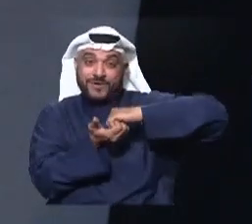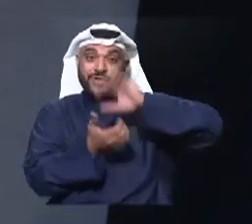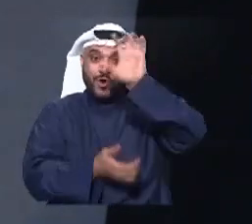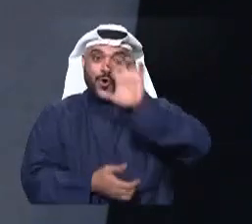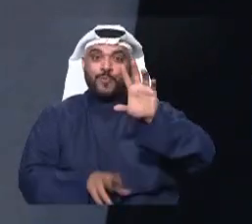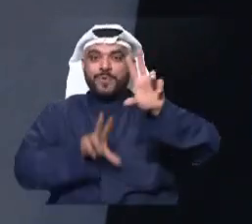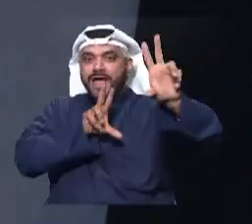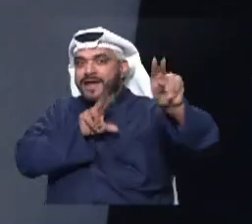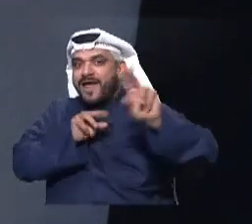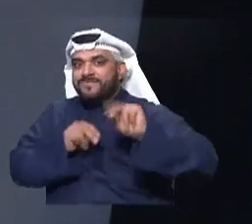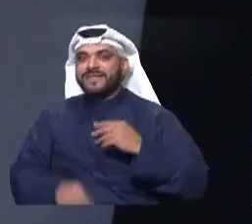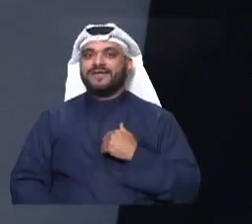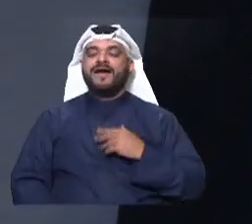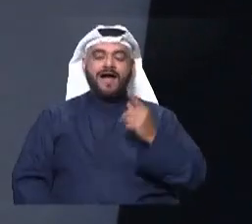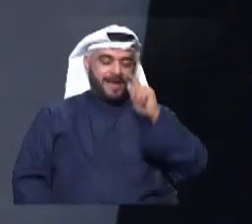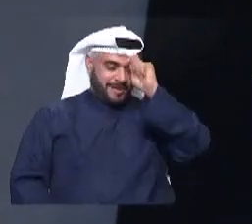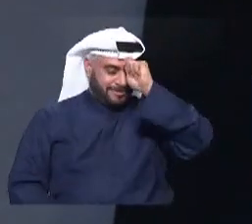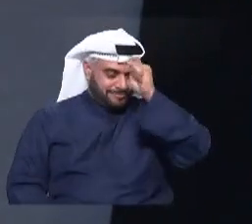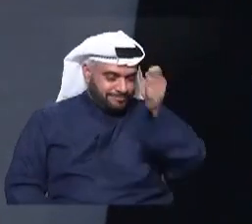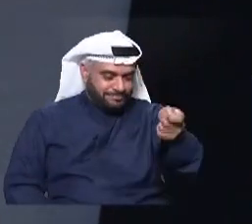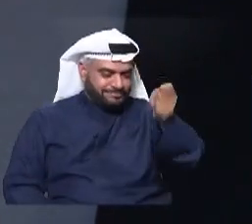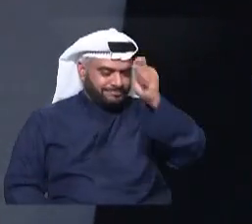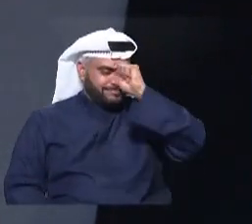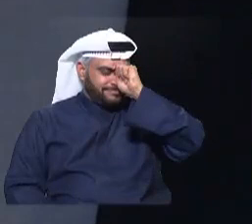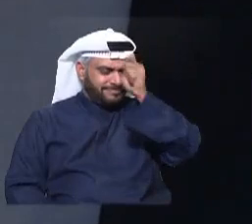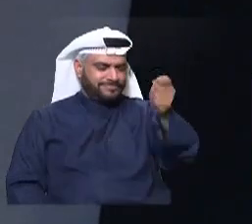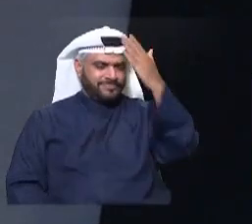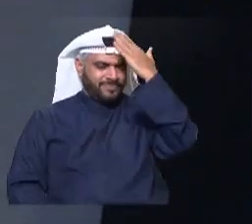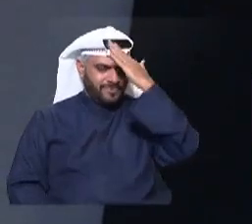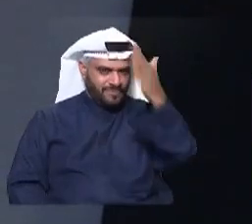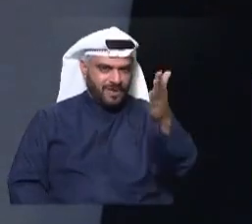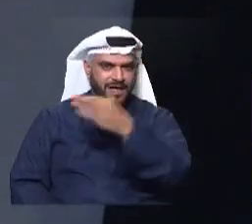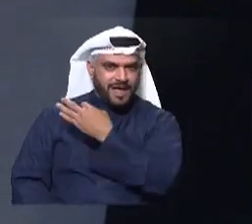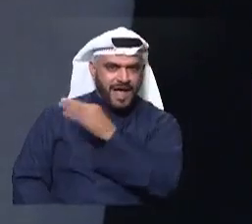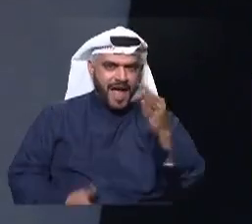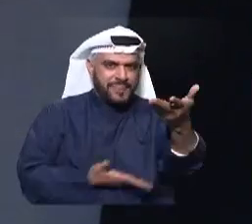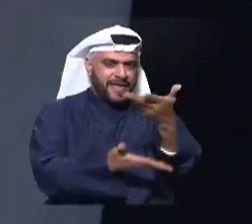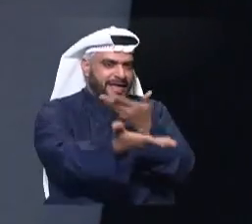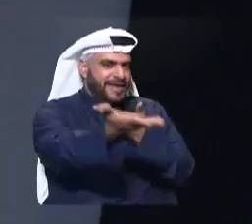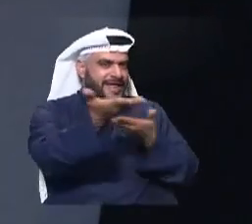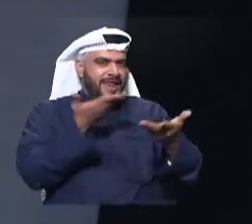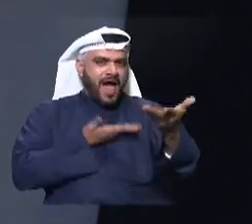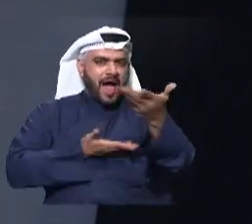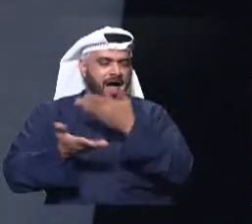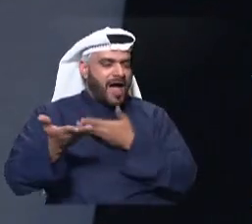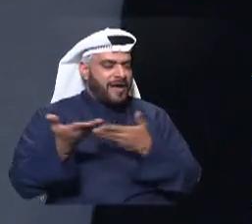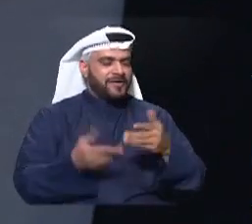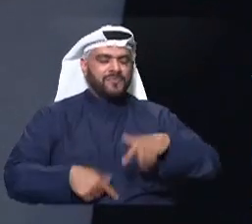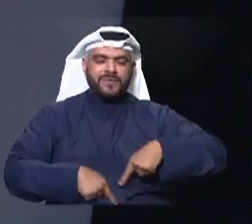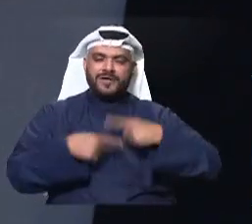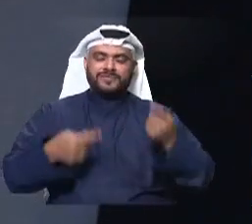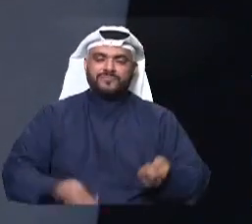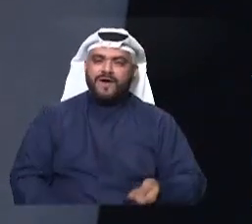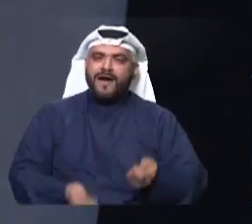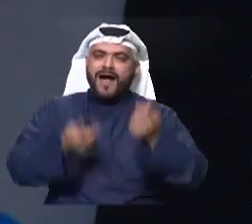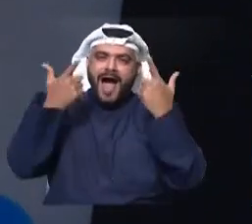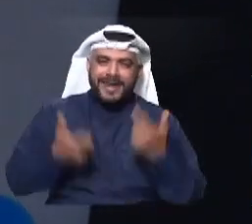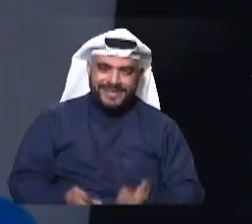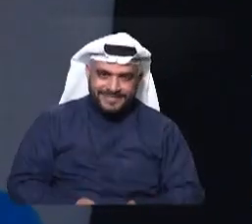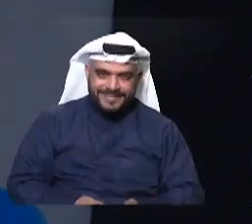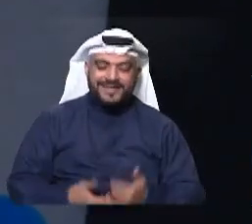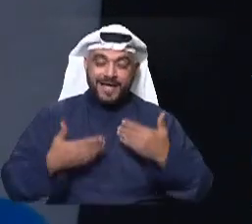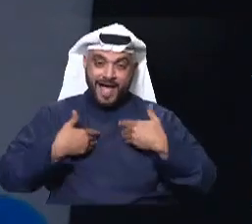الأوروبي، ونحن نقدر جدا هذه العلاقات ونثمنها بشكل غالي.